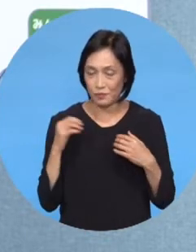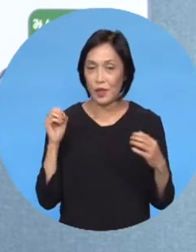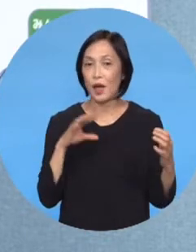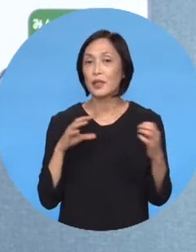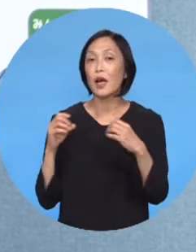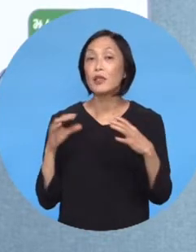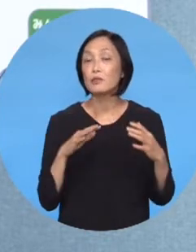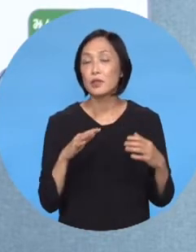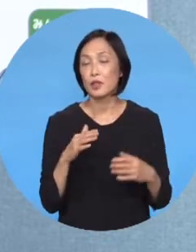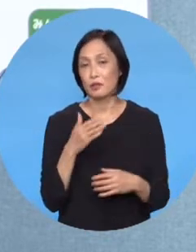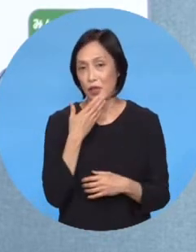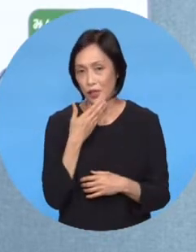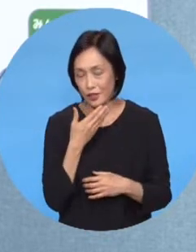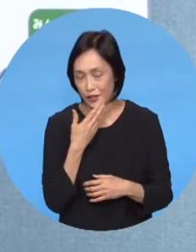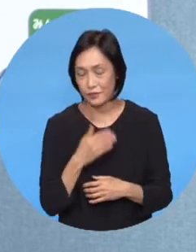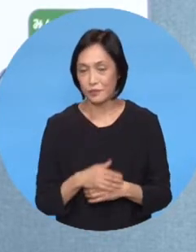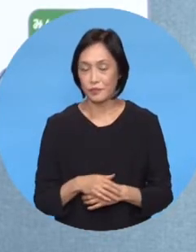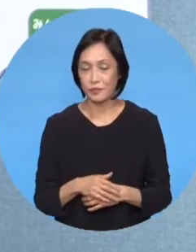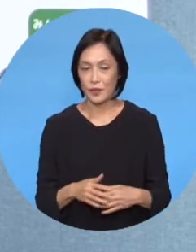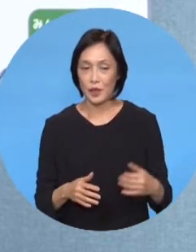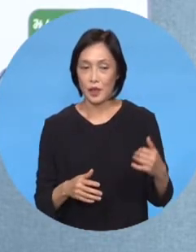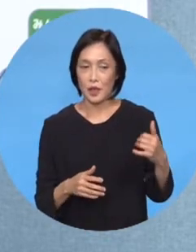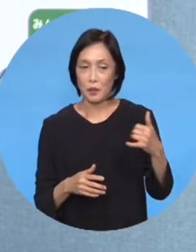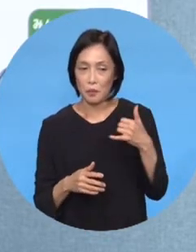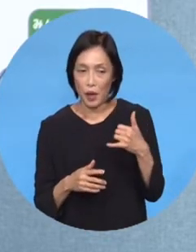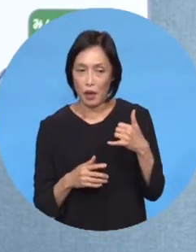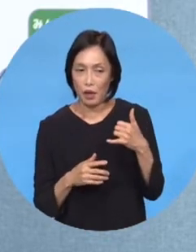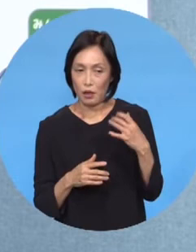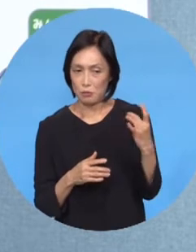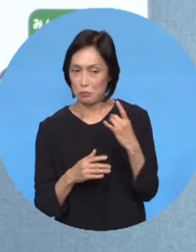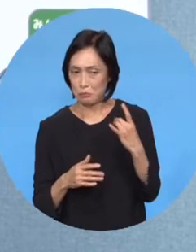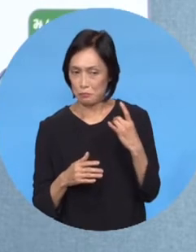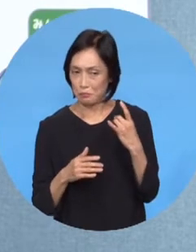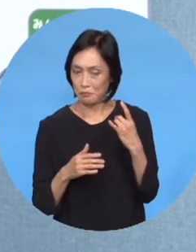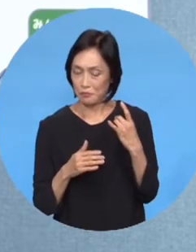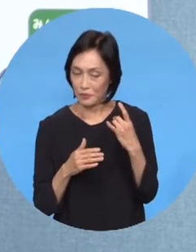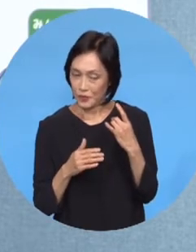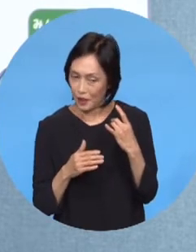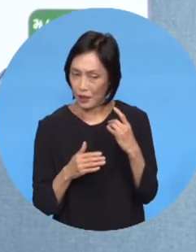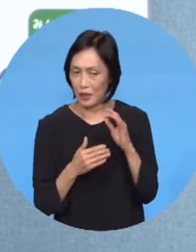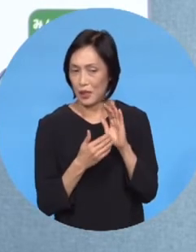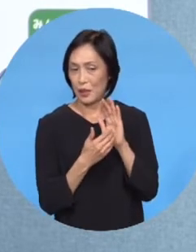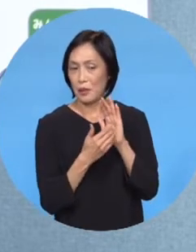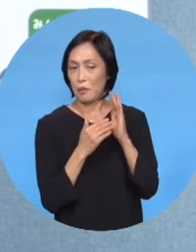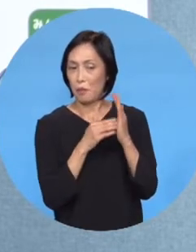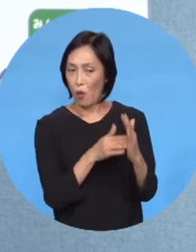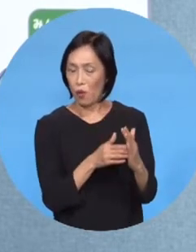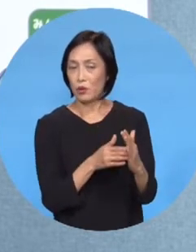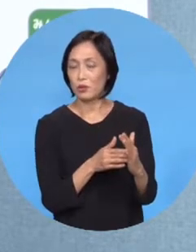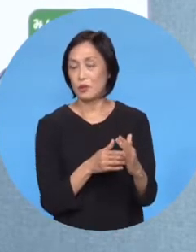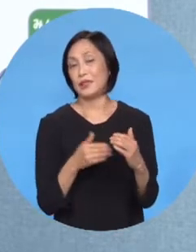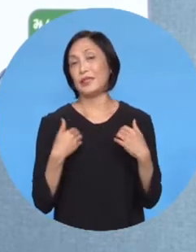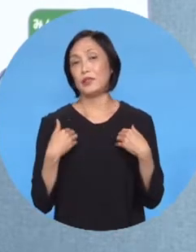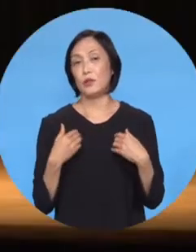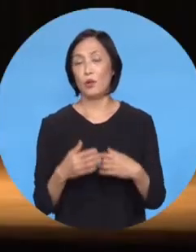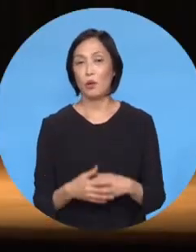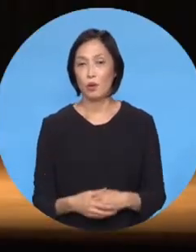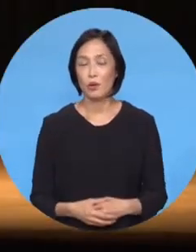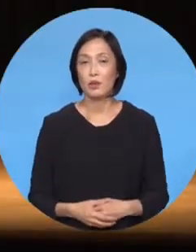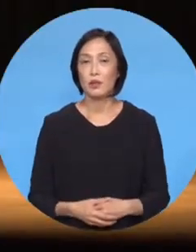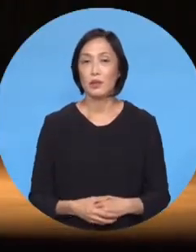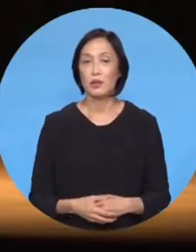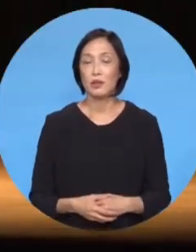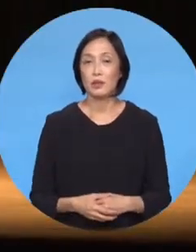いざという時にもしかしたら騙されているかもしれないと感じていただくことが大切なんじゃないかと思っています。